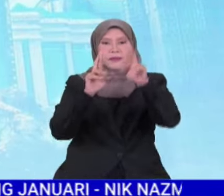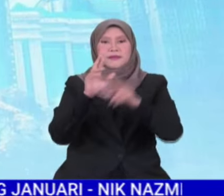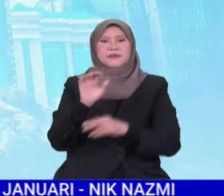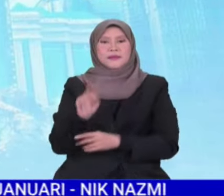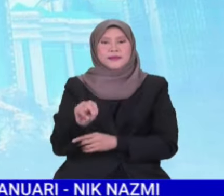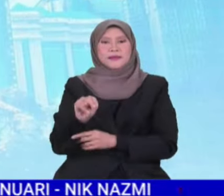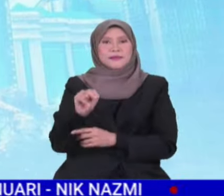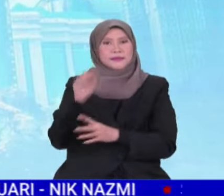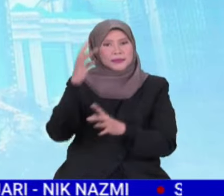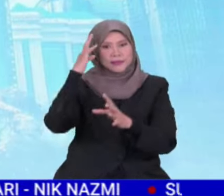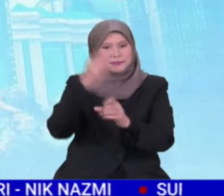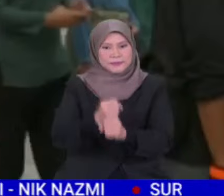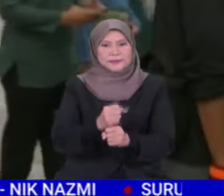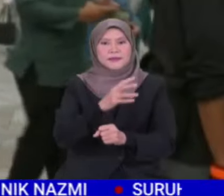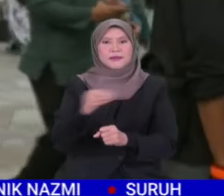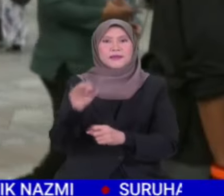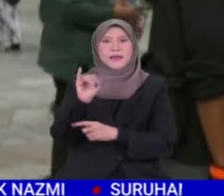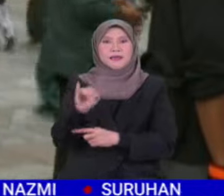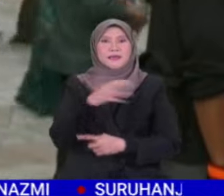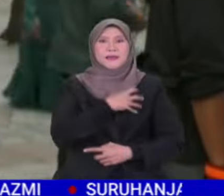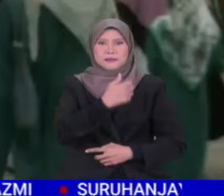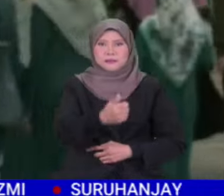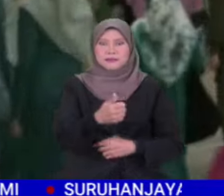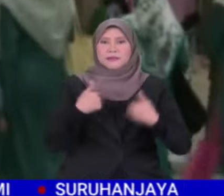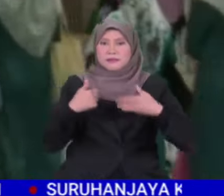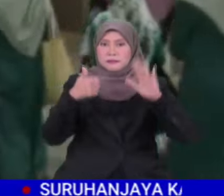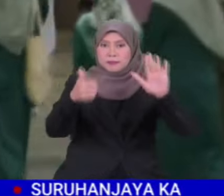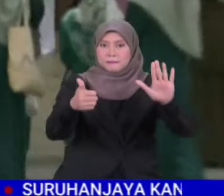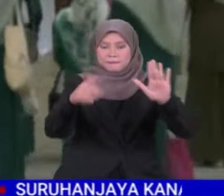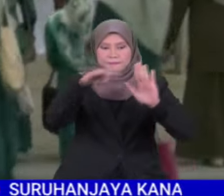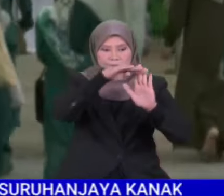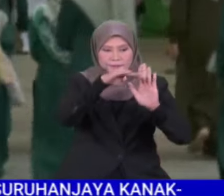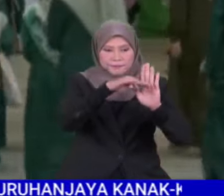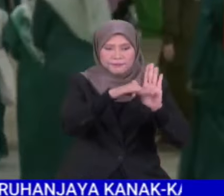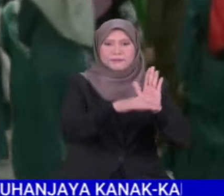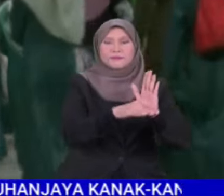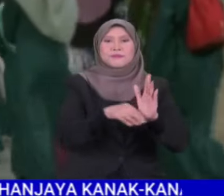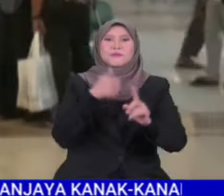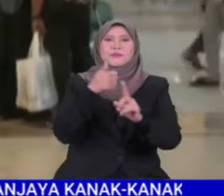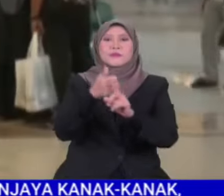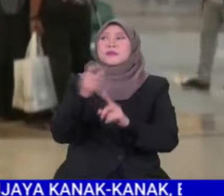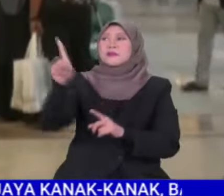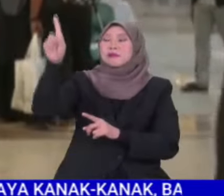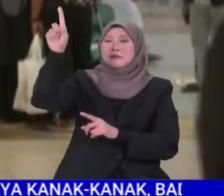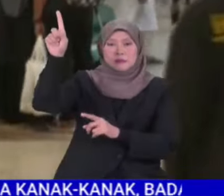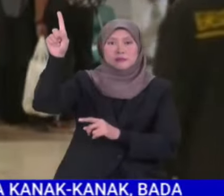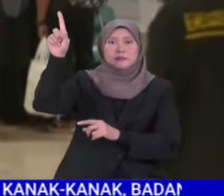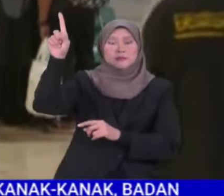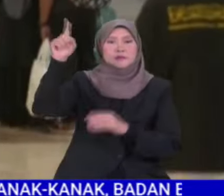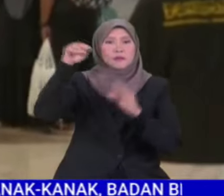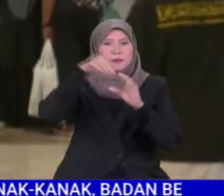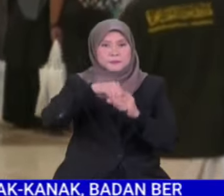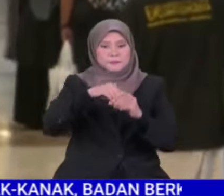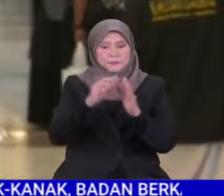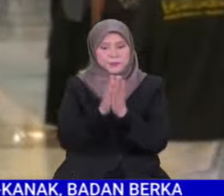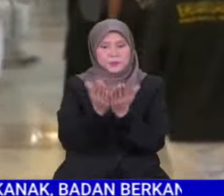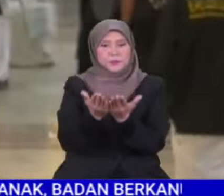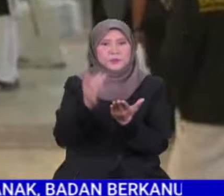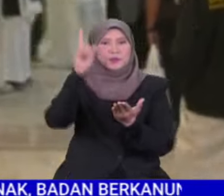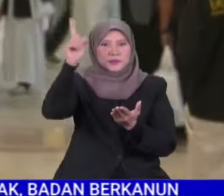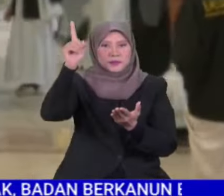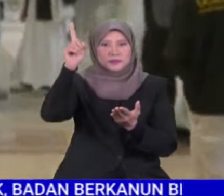ihsan. Enam rukun utama madani merupakan cerakinan daripada perintah Allah Subhanahu Wa Taala yang terkandung dalam